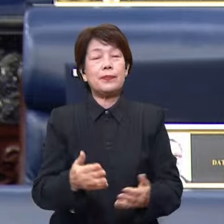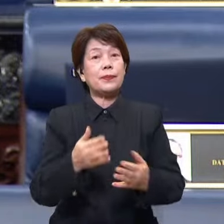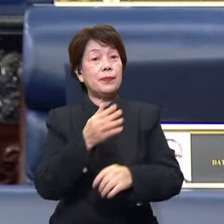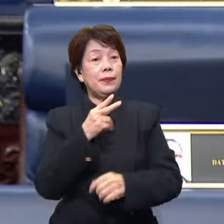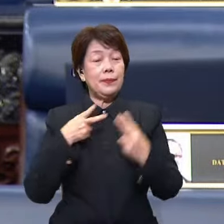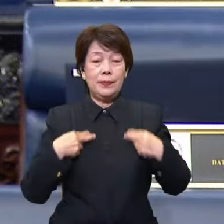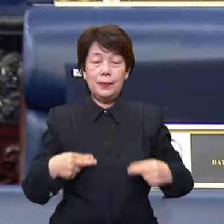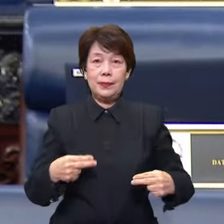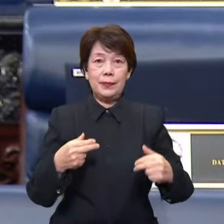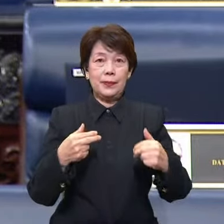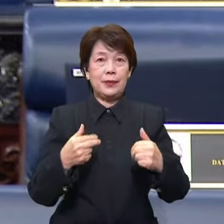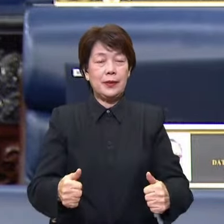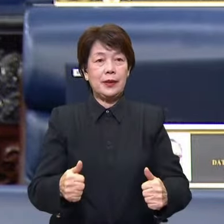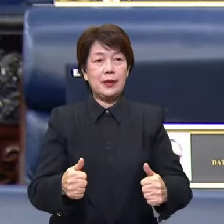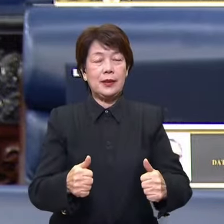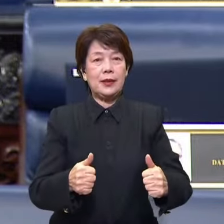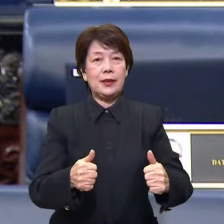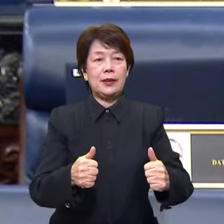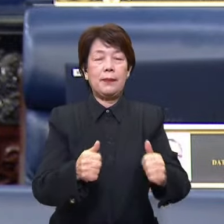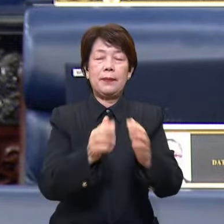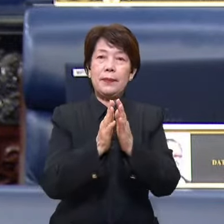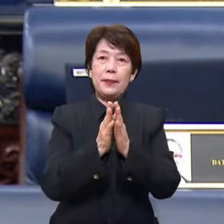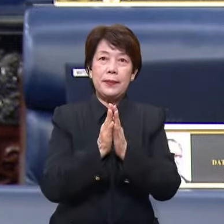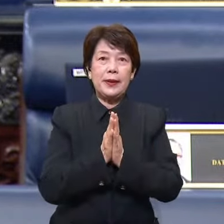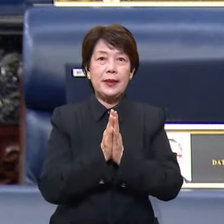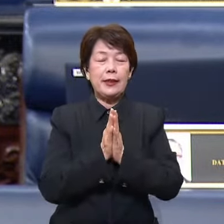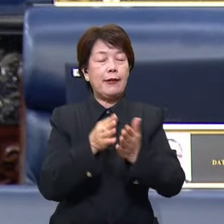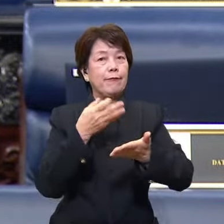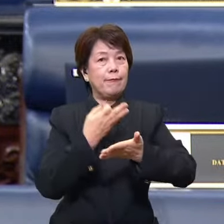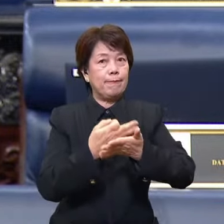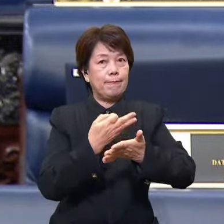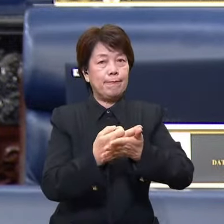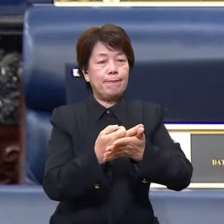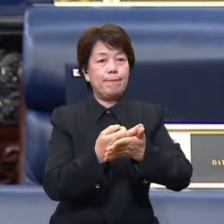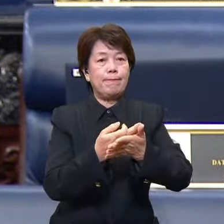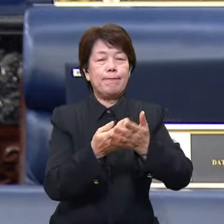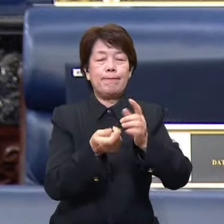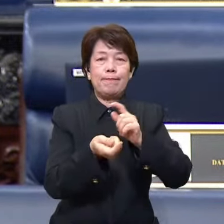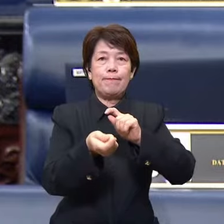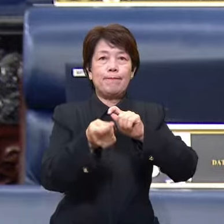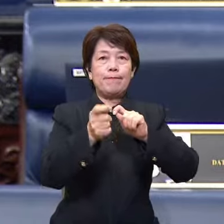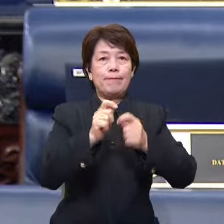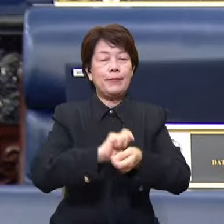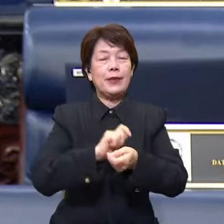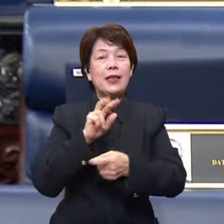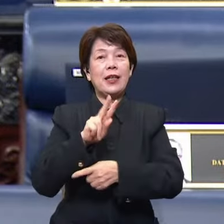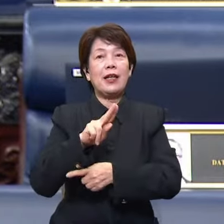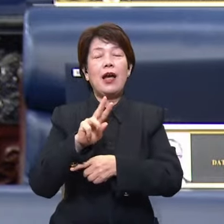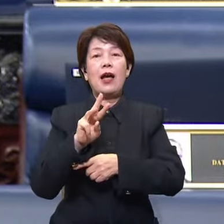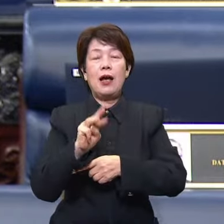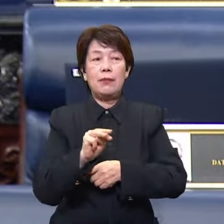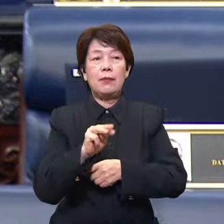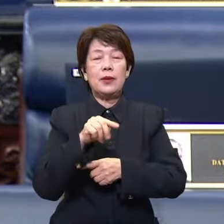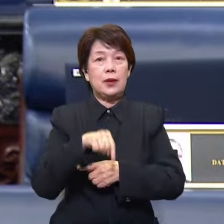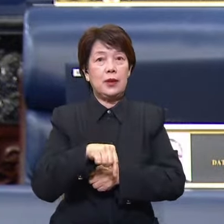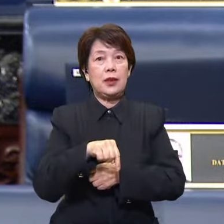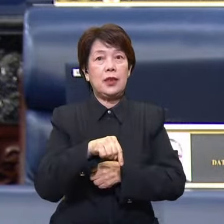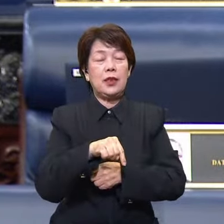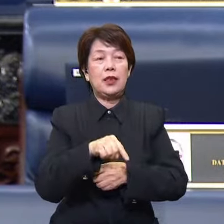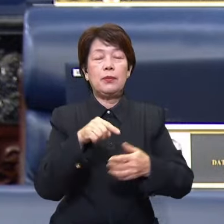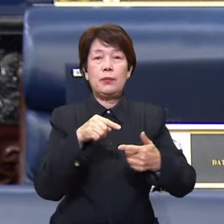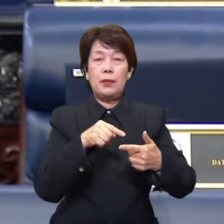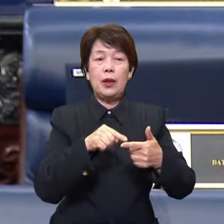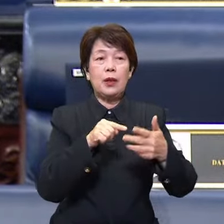kesihatan atau dengan izin Health Financing Reform adalah satu agenda besar KKM dan khususnya agenda saya untuk kali kedua